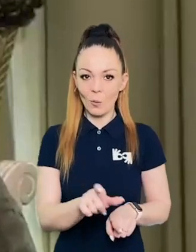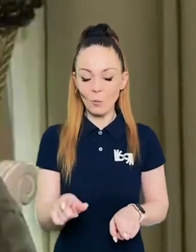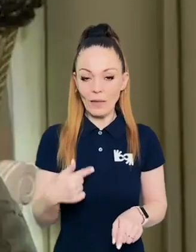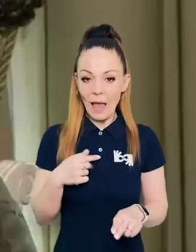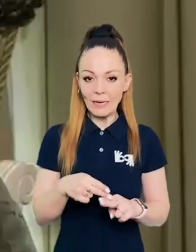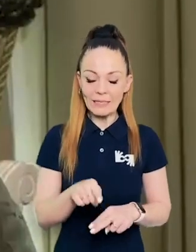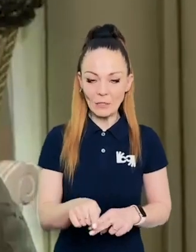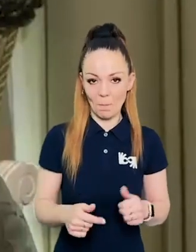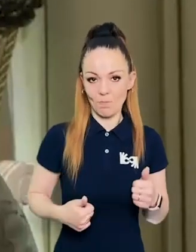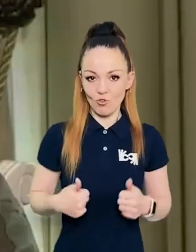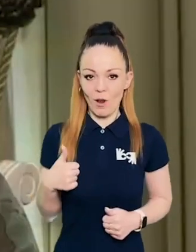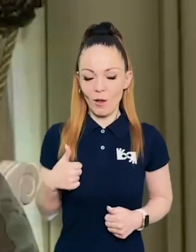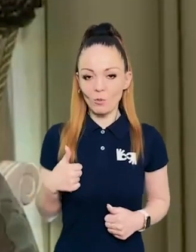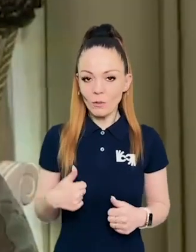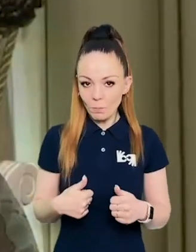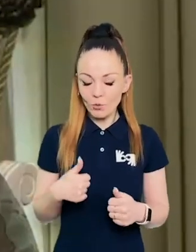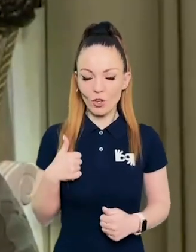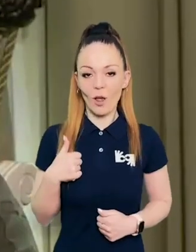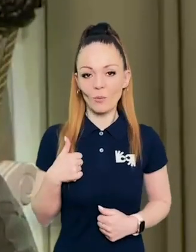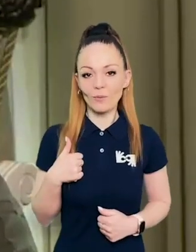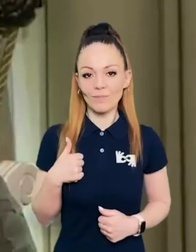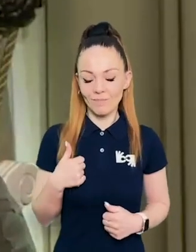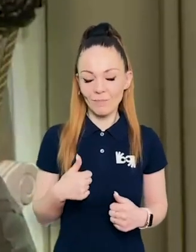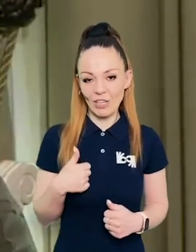Я цим